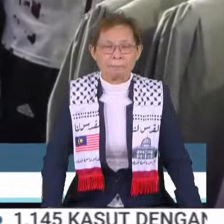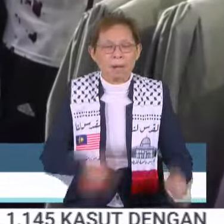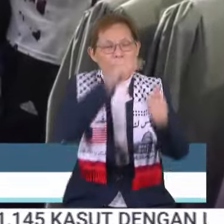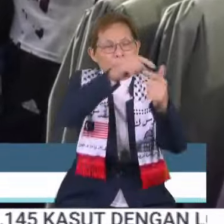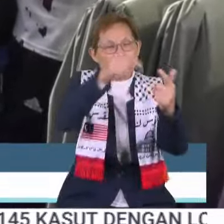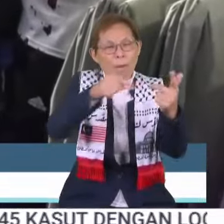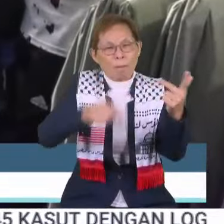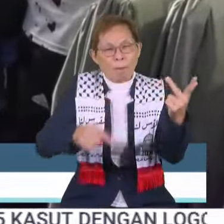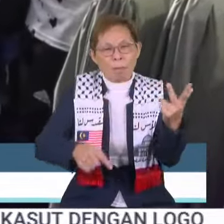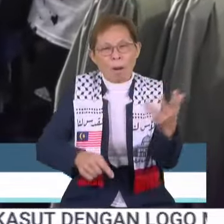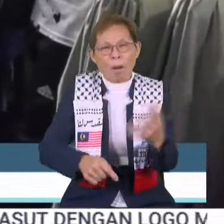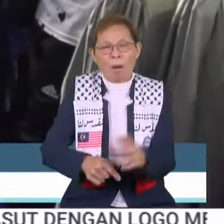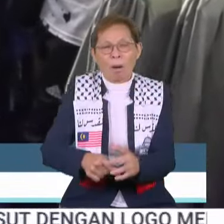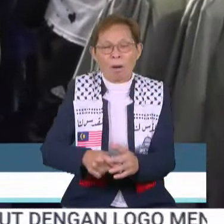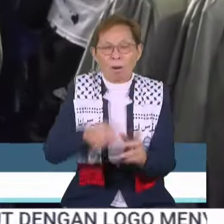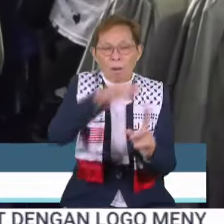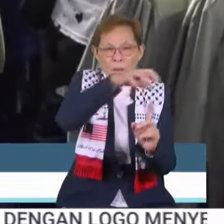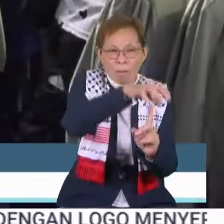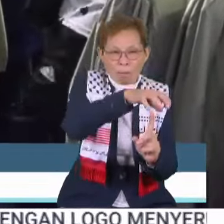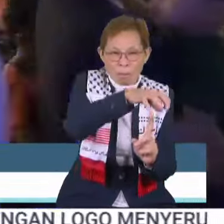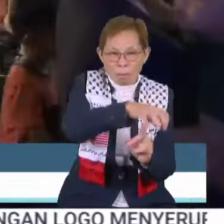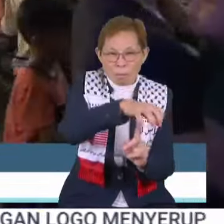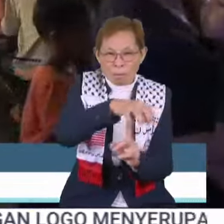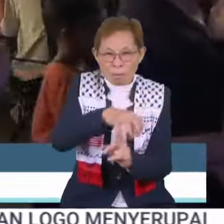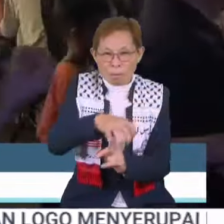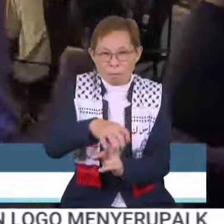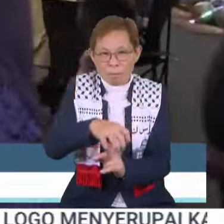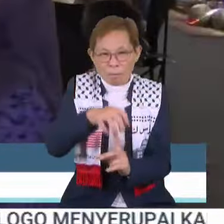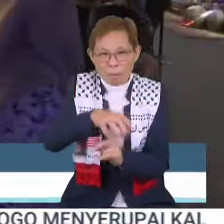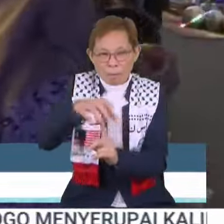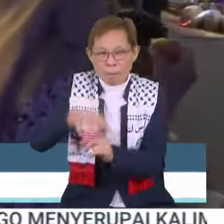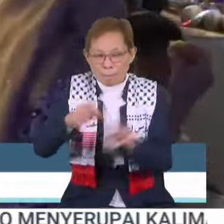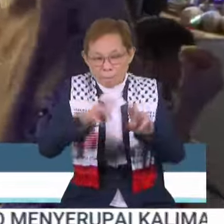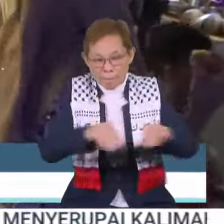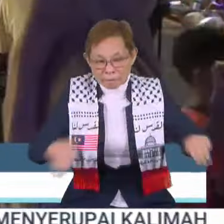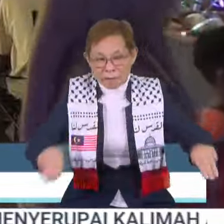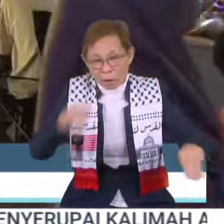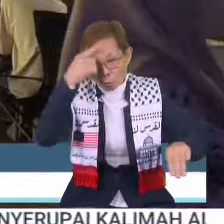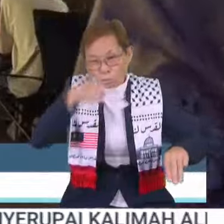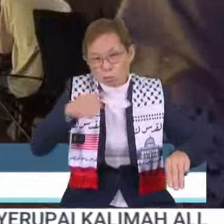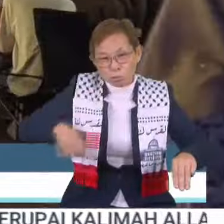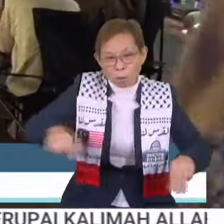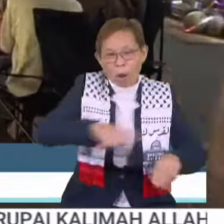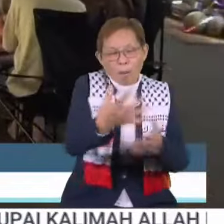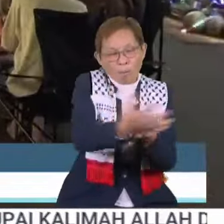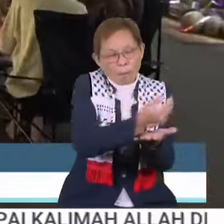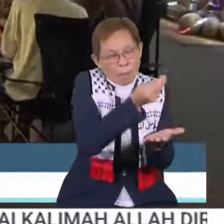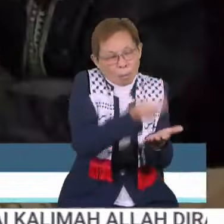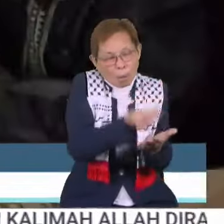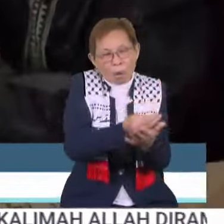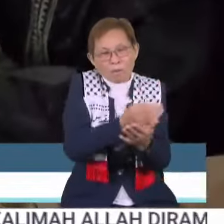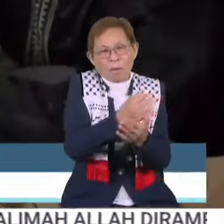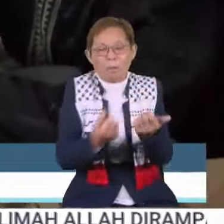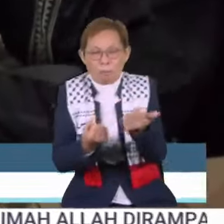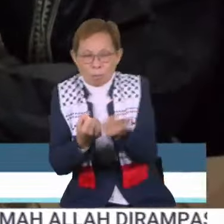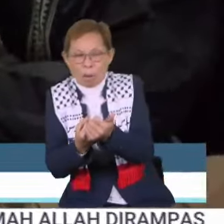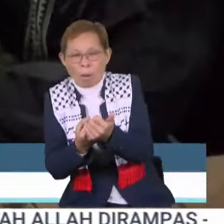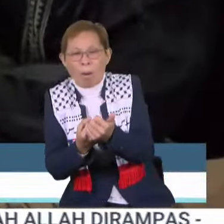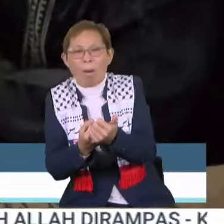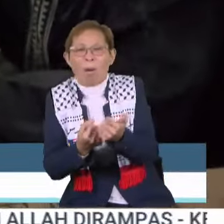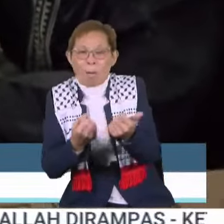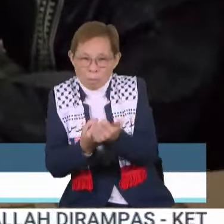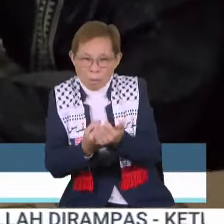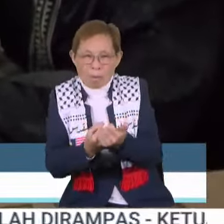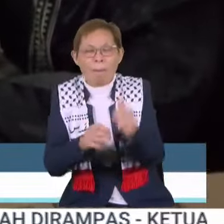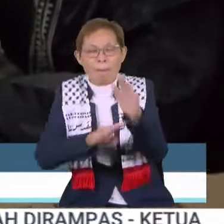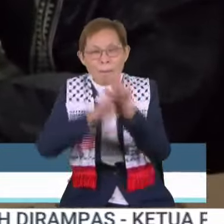Beberapa reruai percuma turut diberikan kepada pelajar tahfiz dan pondok untuk mereka menjana pendapatan dan menyumbang kembali